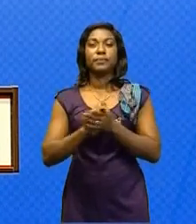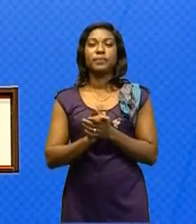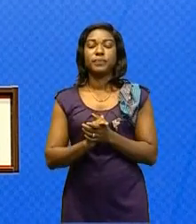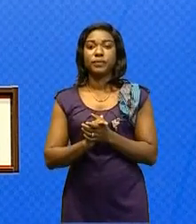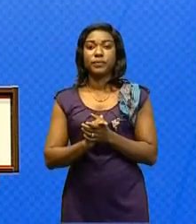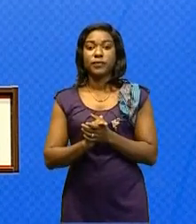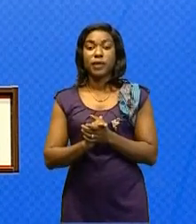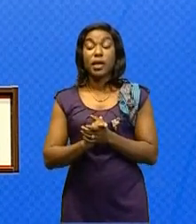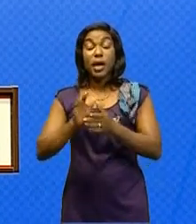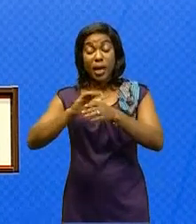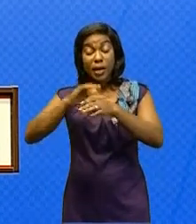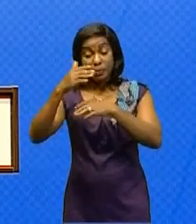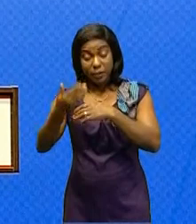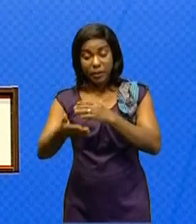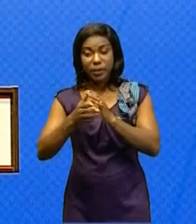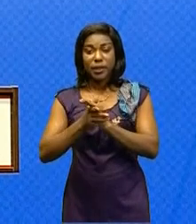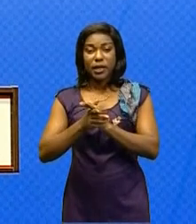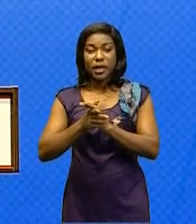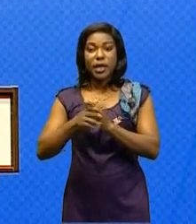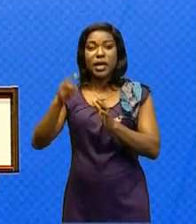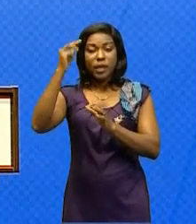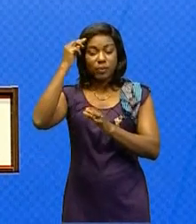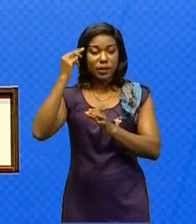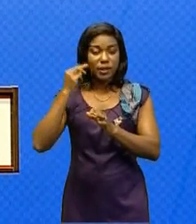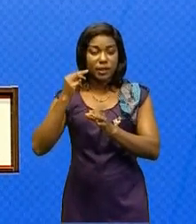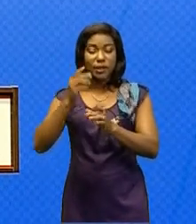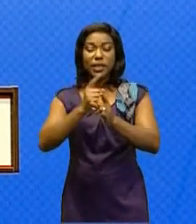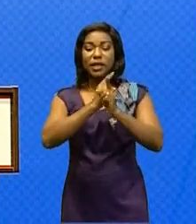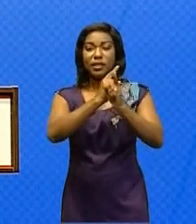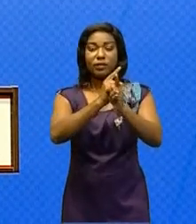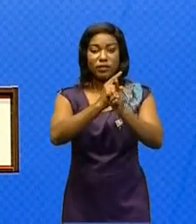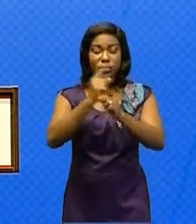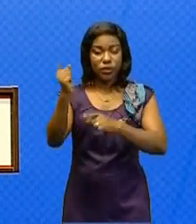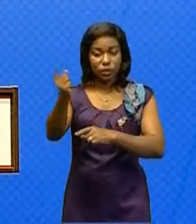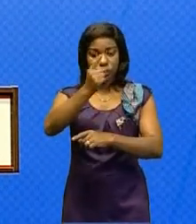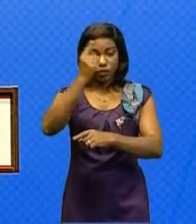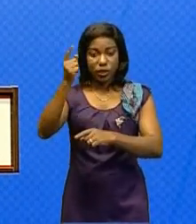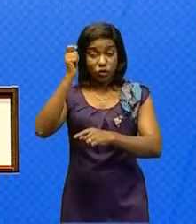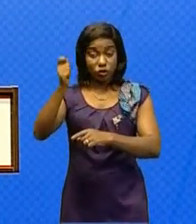À son tour, le ministre de la Défense nationale et ancien combattant